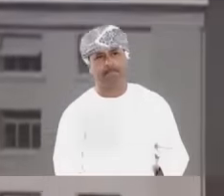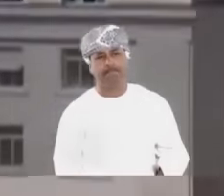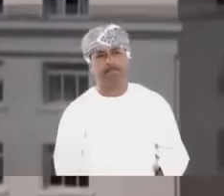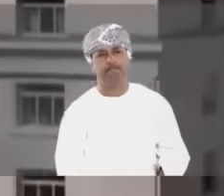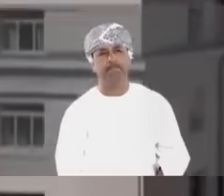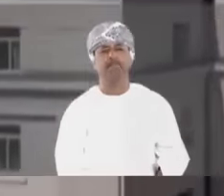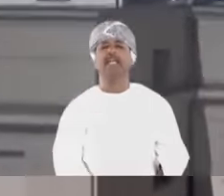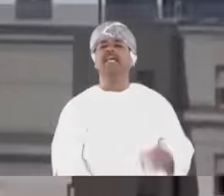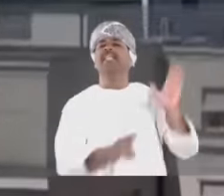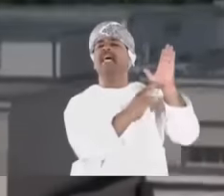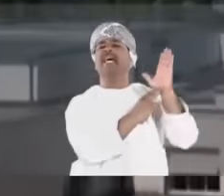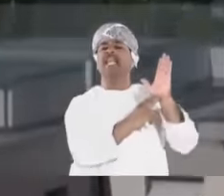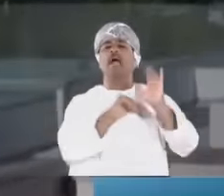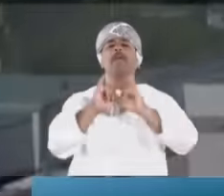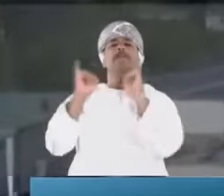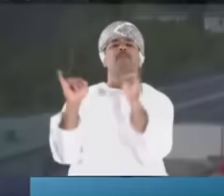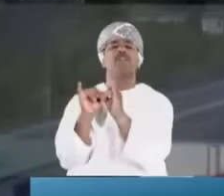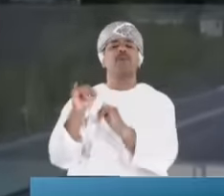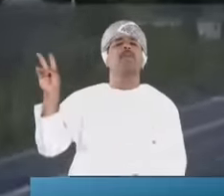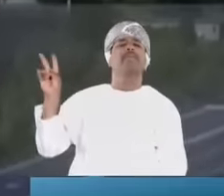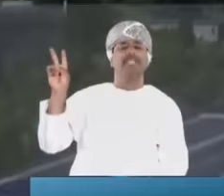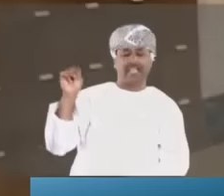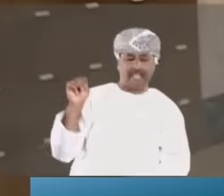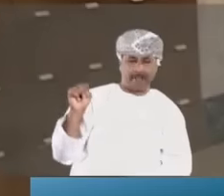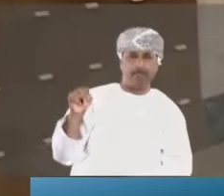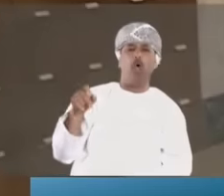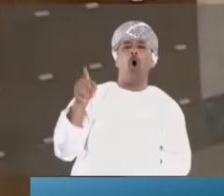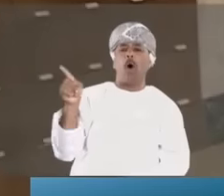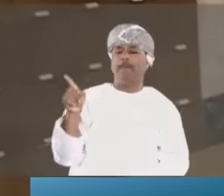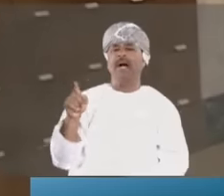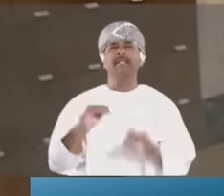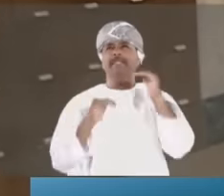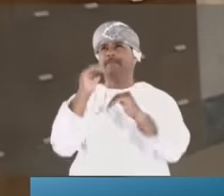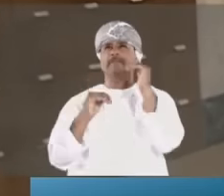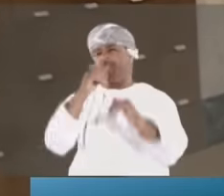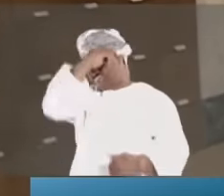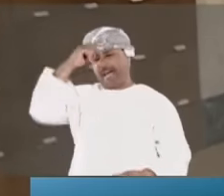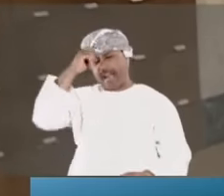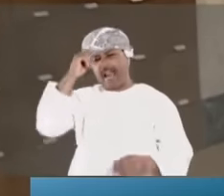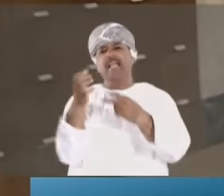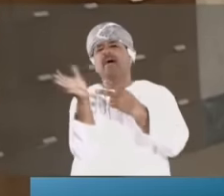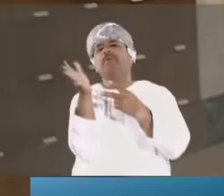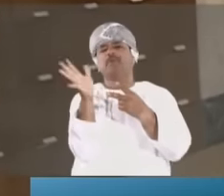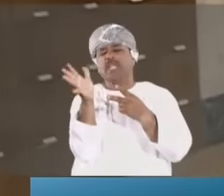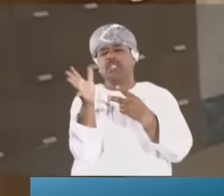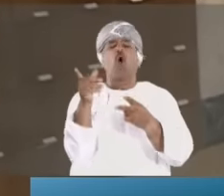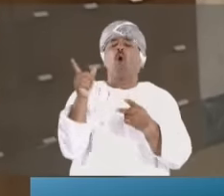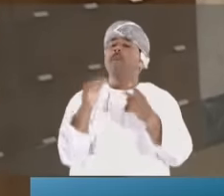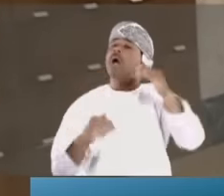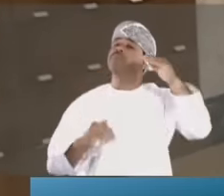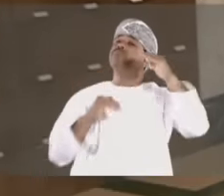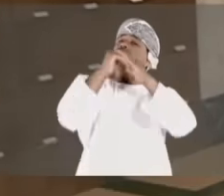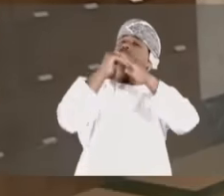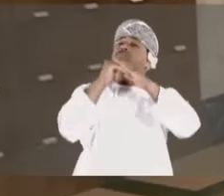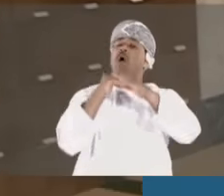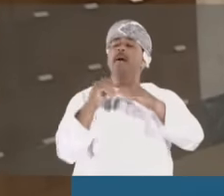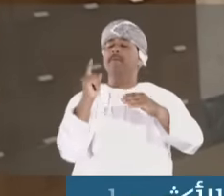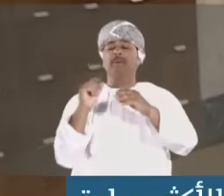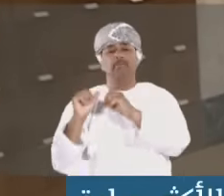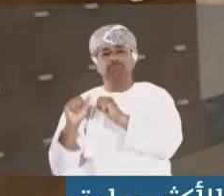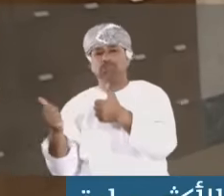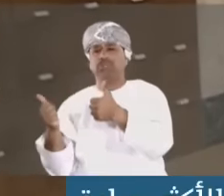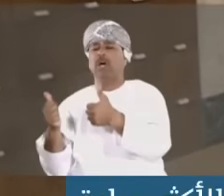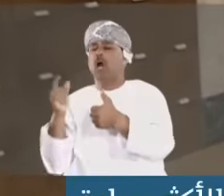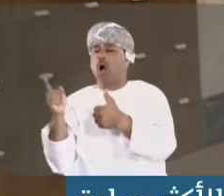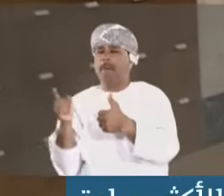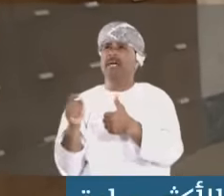في تقرير لمنظمة الأمم المتحدة تبين أن متوسط درجة الحرارة في العام الماضي كان الأعلى على الإطلاق منذ بدء رصد مثل